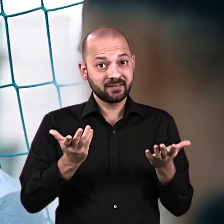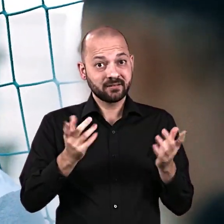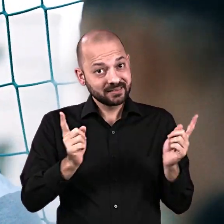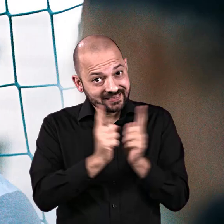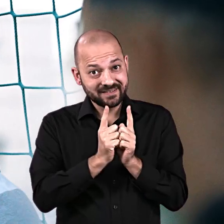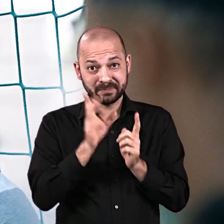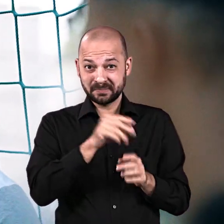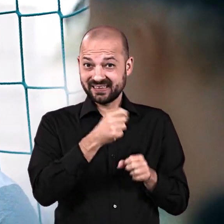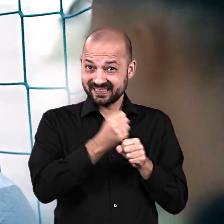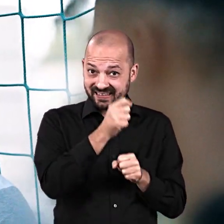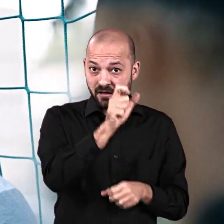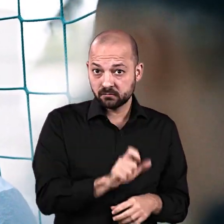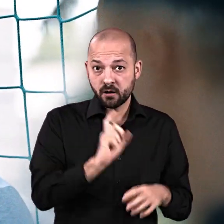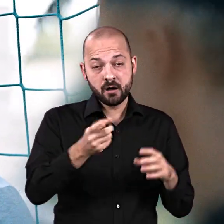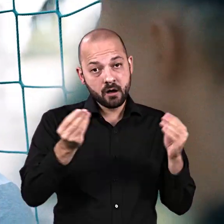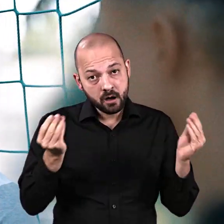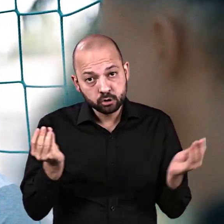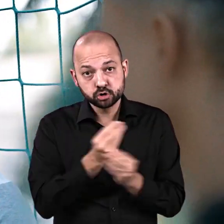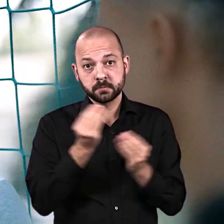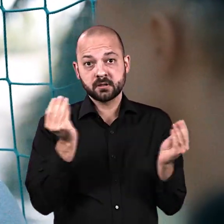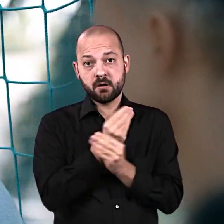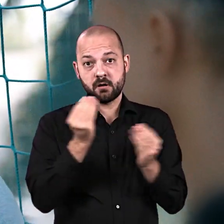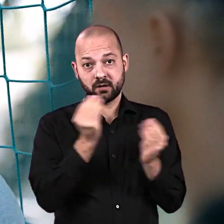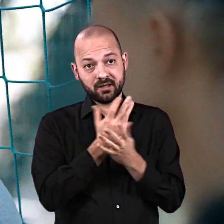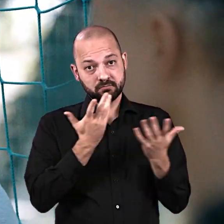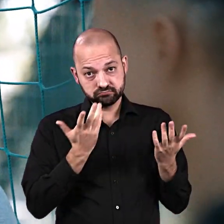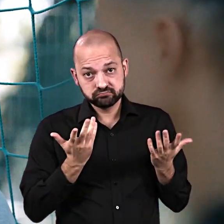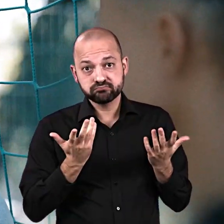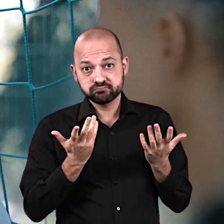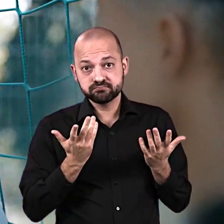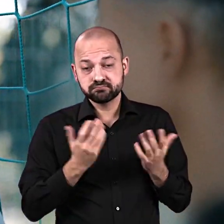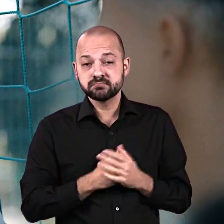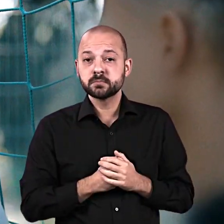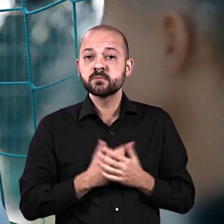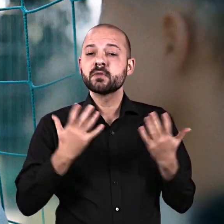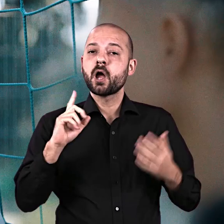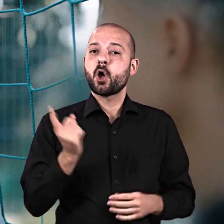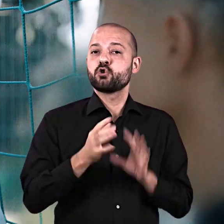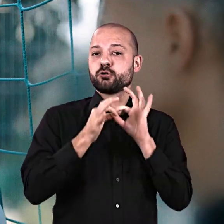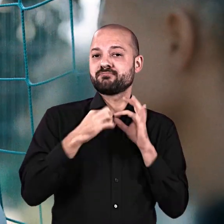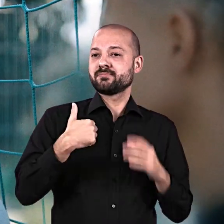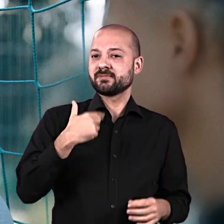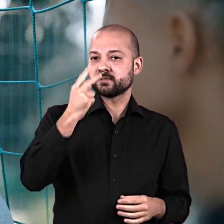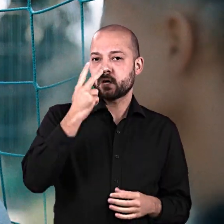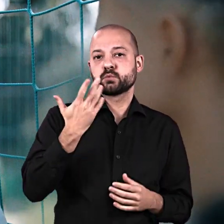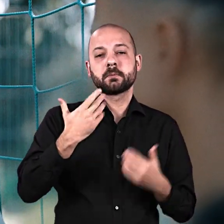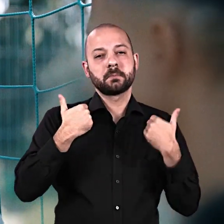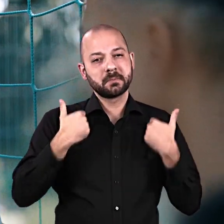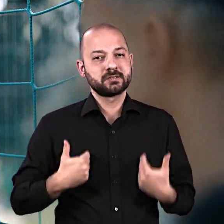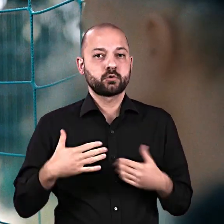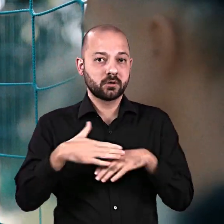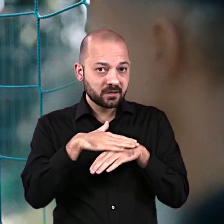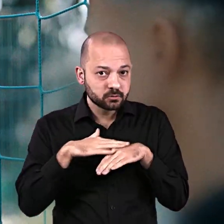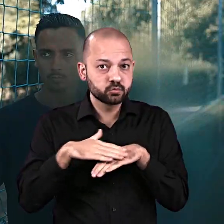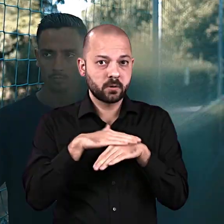Opfer dazu bereit ist, sich mit dem Täter zu treffen und man sich ausspricht und sich